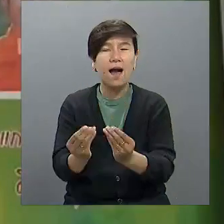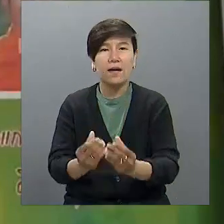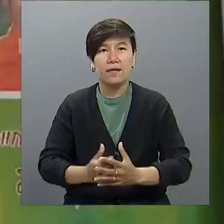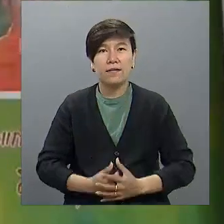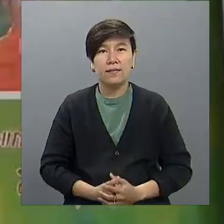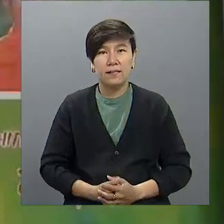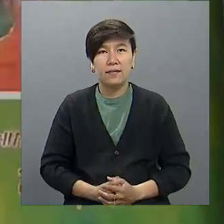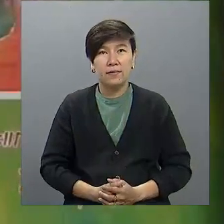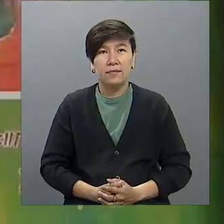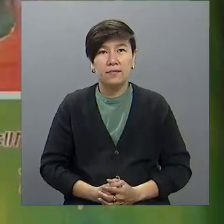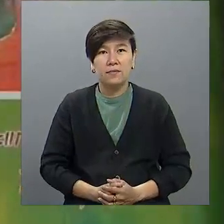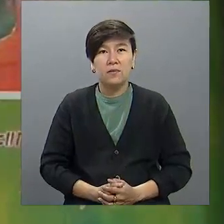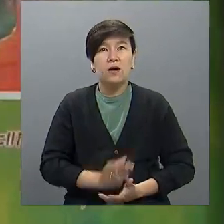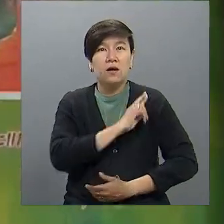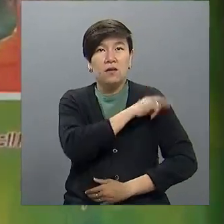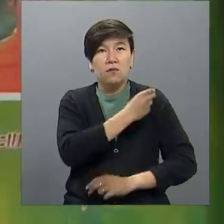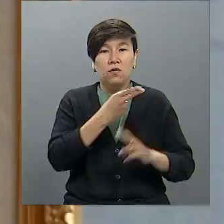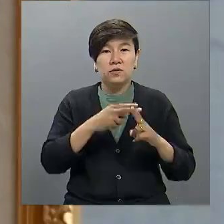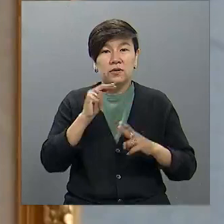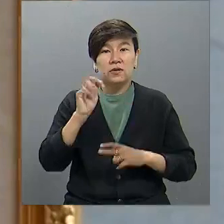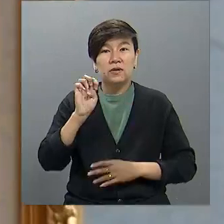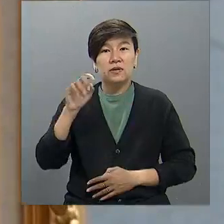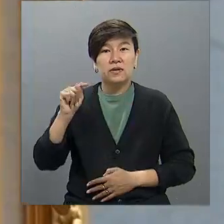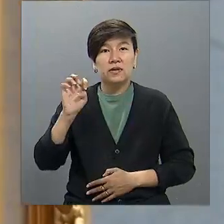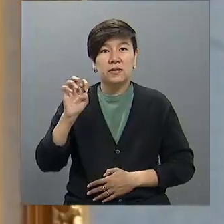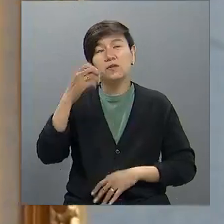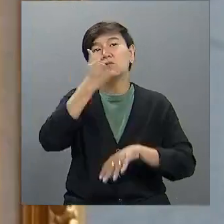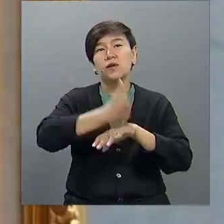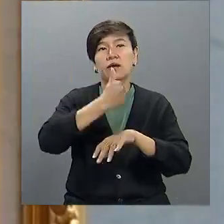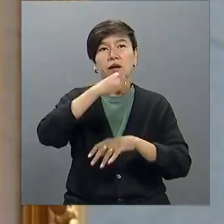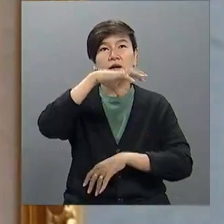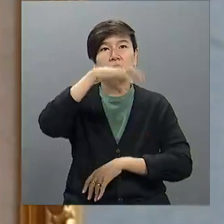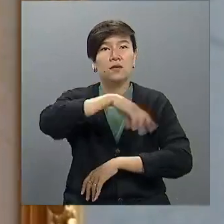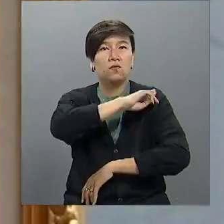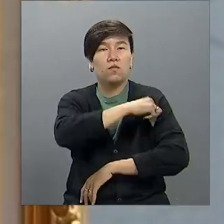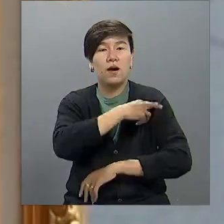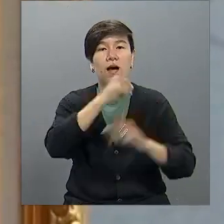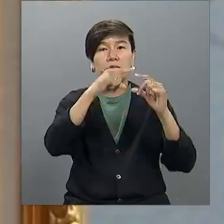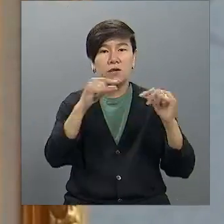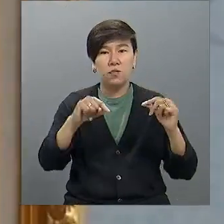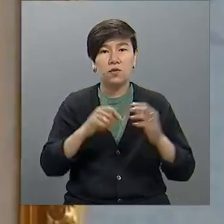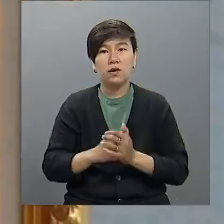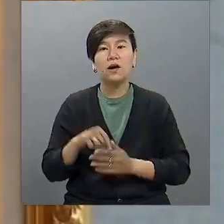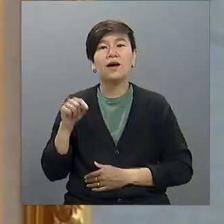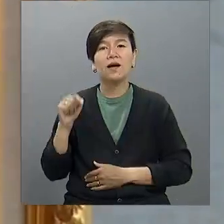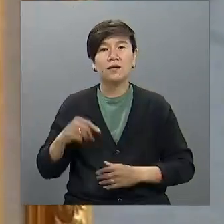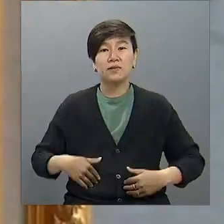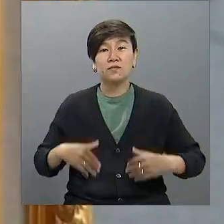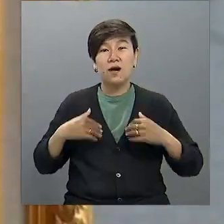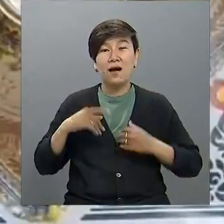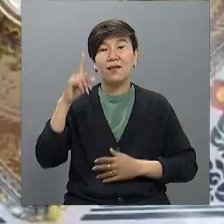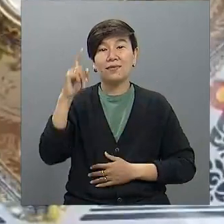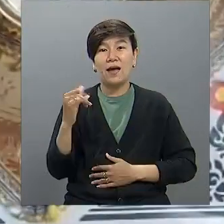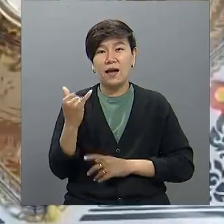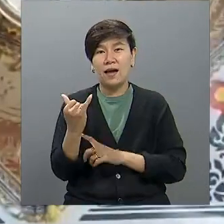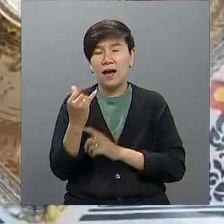นายแพทย์นิติเหตานุรักษ์ค่ะผู้อำนวยการโรงพยาบาลเพชรบูรณ์ก็บอกว่าผู้เสียชีวิตรายนี้บริจาคอวัยวะคือกระจกตา2ข้